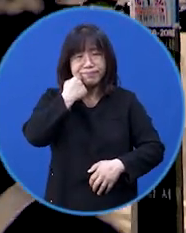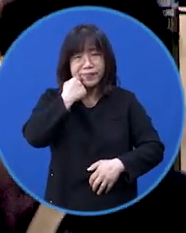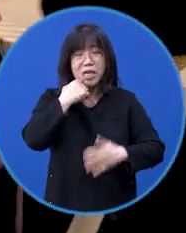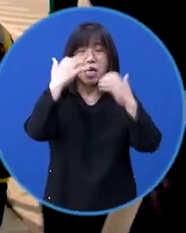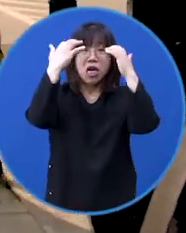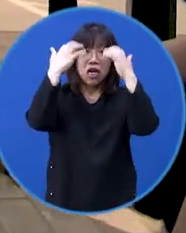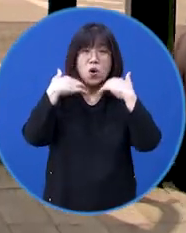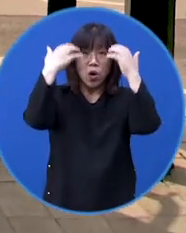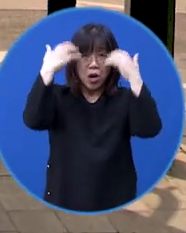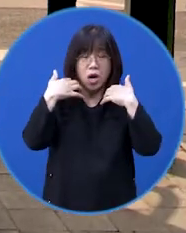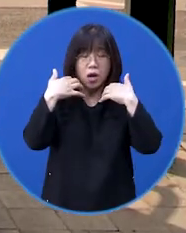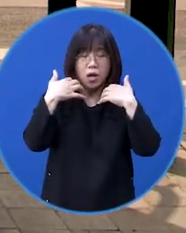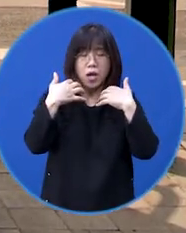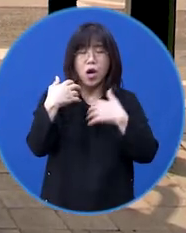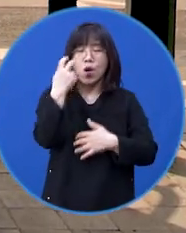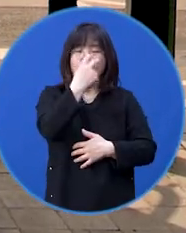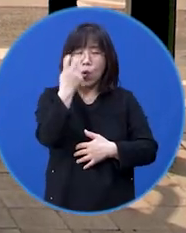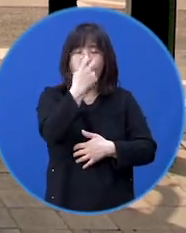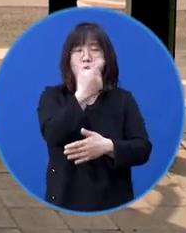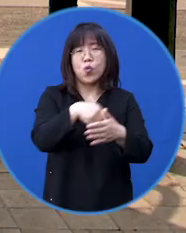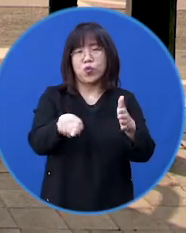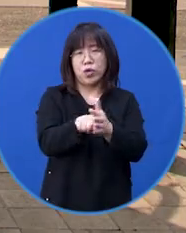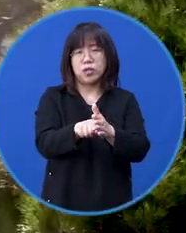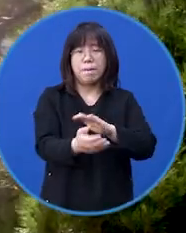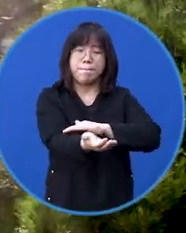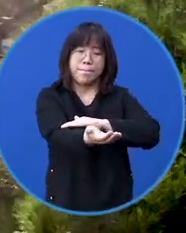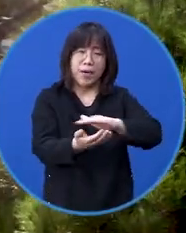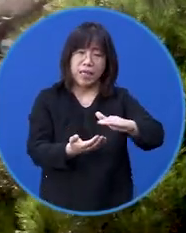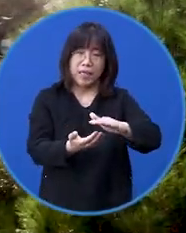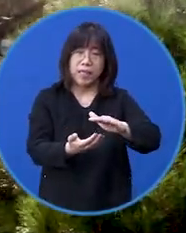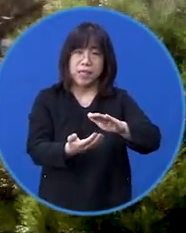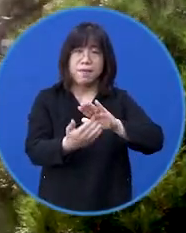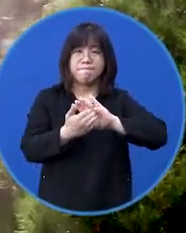지친 구민들을 역대급 폭염으로부터 보호하기 위해